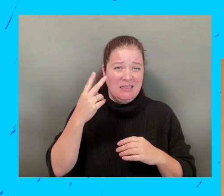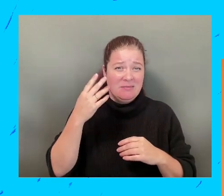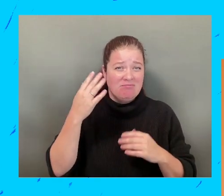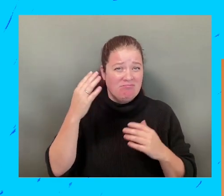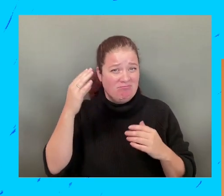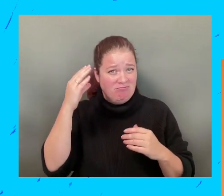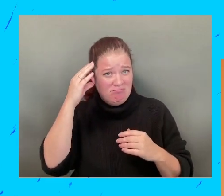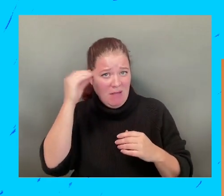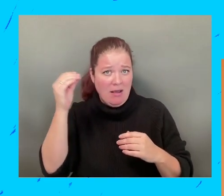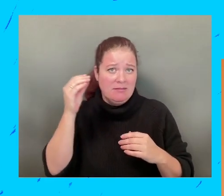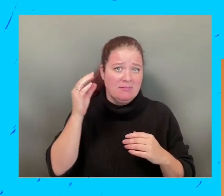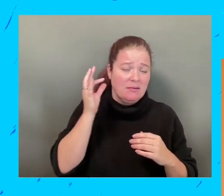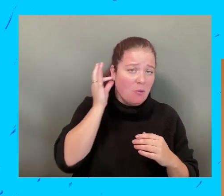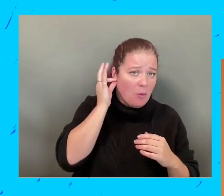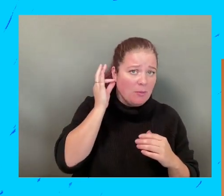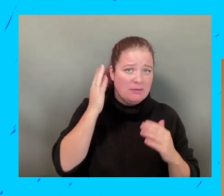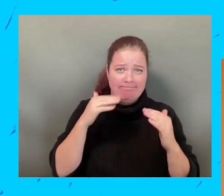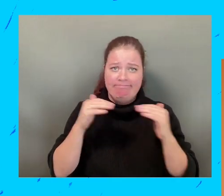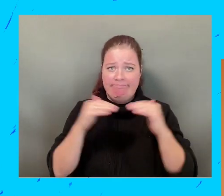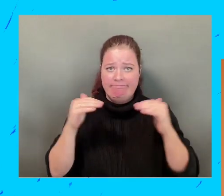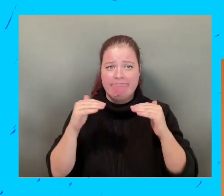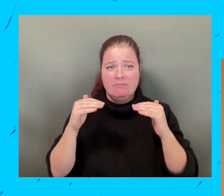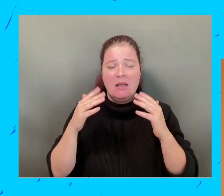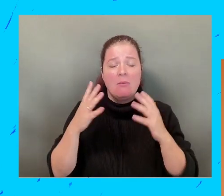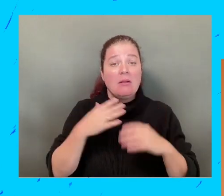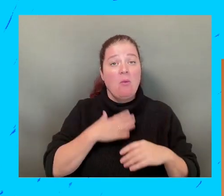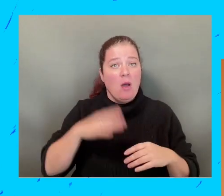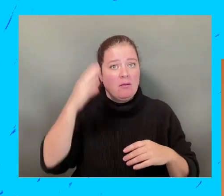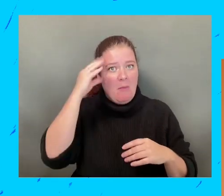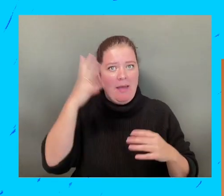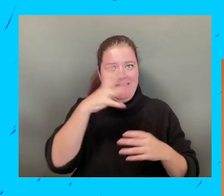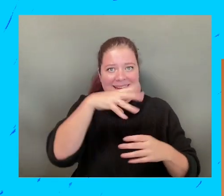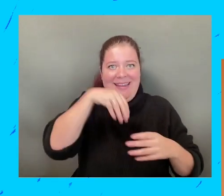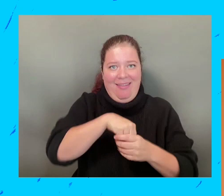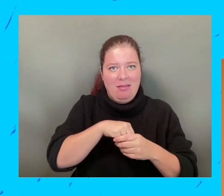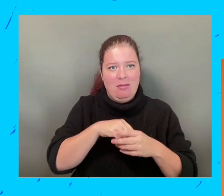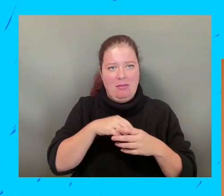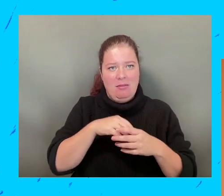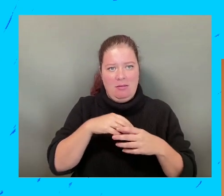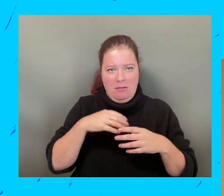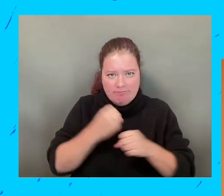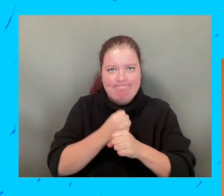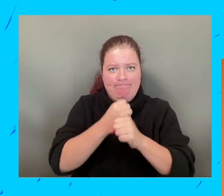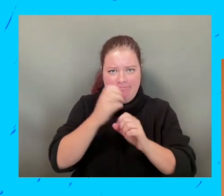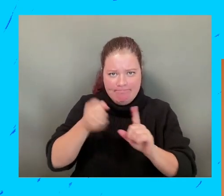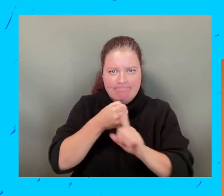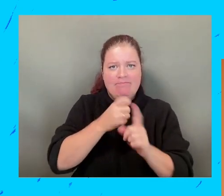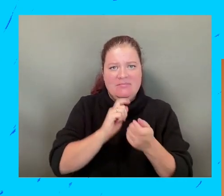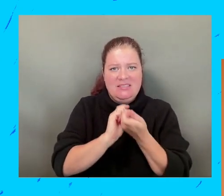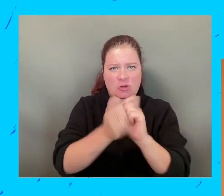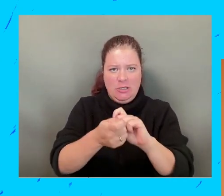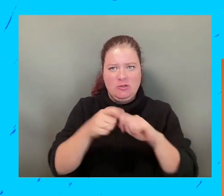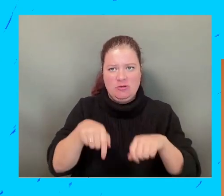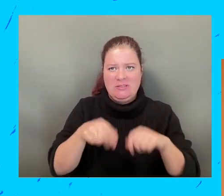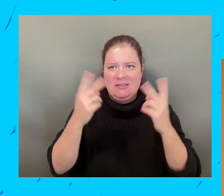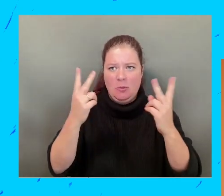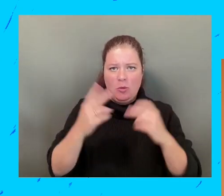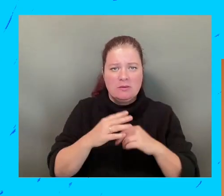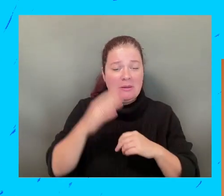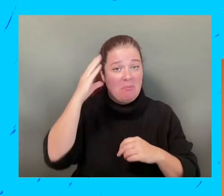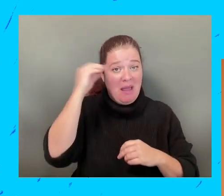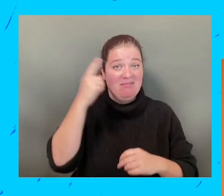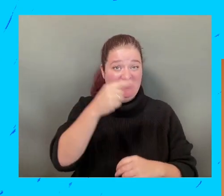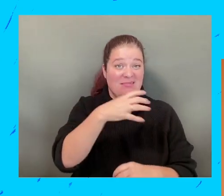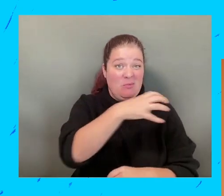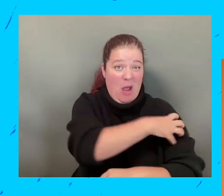impactées, les femmes et les filles, les hommes travaillent avec et même les gouvernements. La